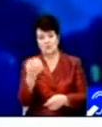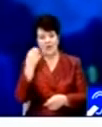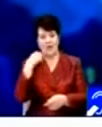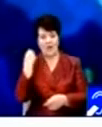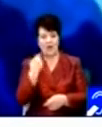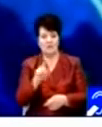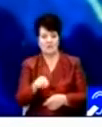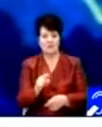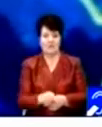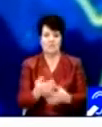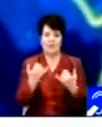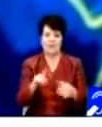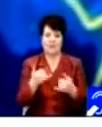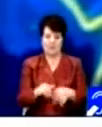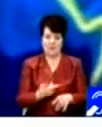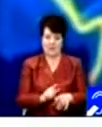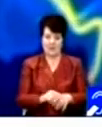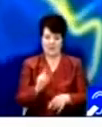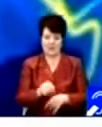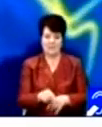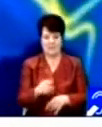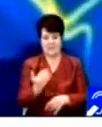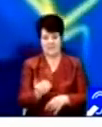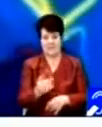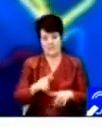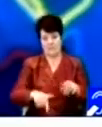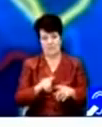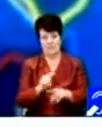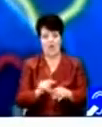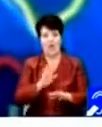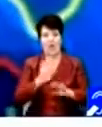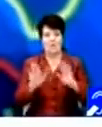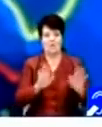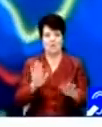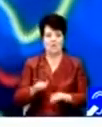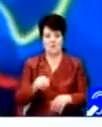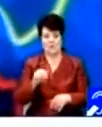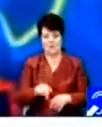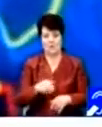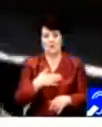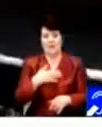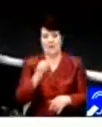printre cele mai impresionante artefacte din patrimoniul Muzeului Etnografic al Moldovei de la Iași.